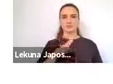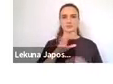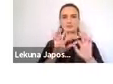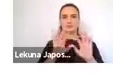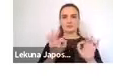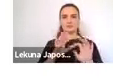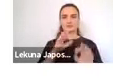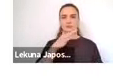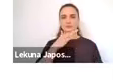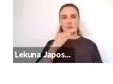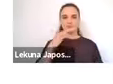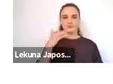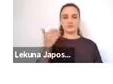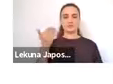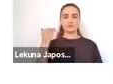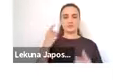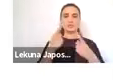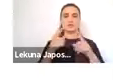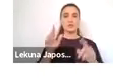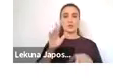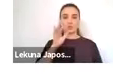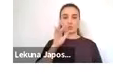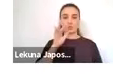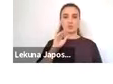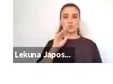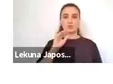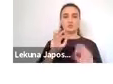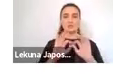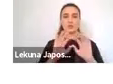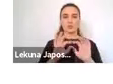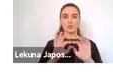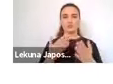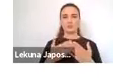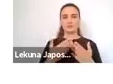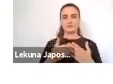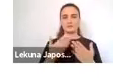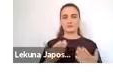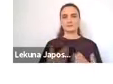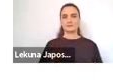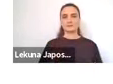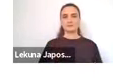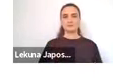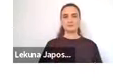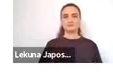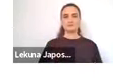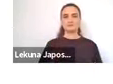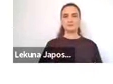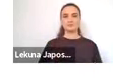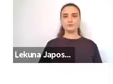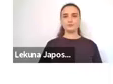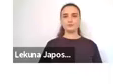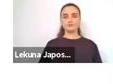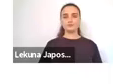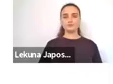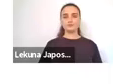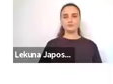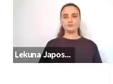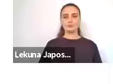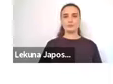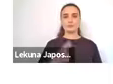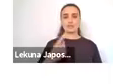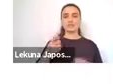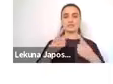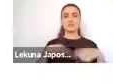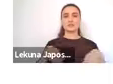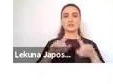ბევრი ჩვენს წინა სხვა ჩართვებში, რომ როცა ვაპარაკობთ რომელიმე ერთ სფეროზე, ან რეალურად ჩვენ